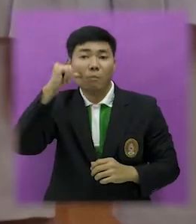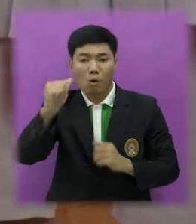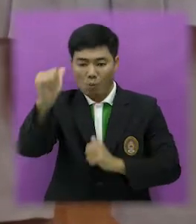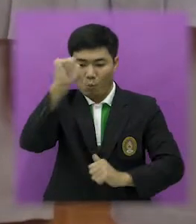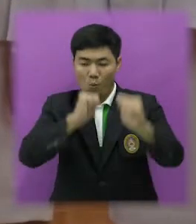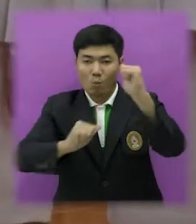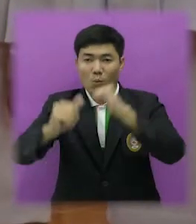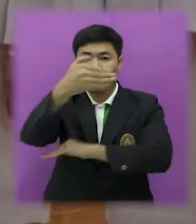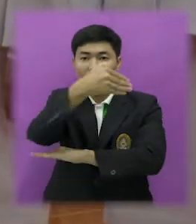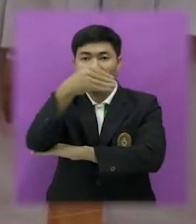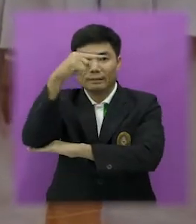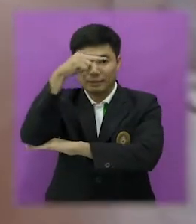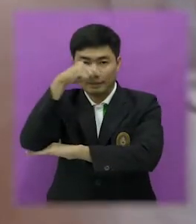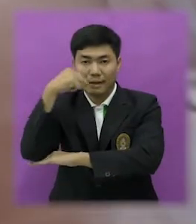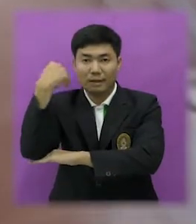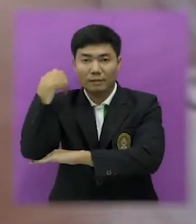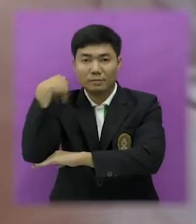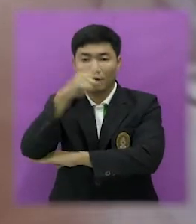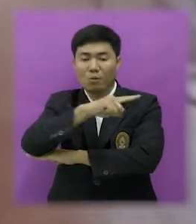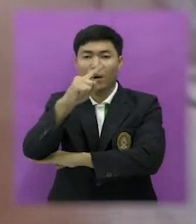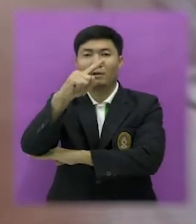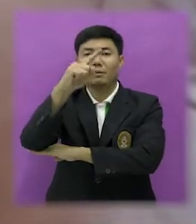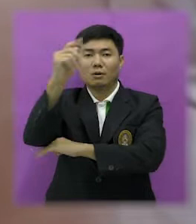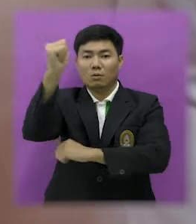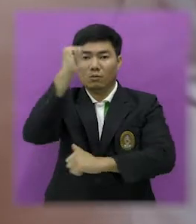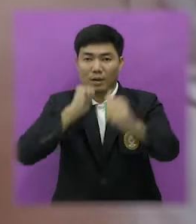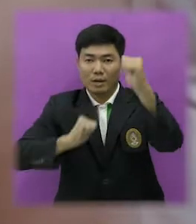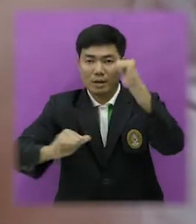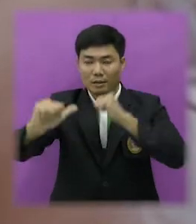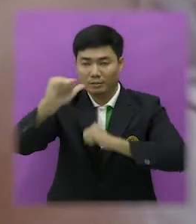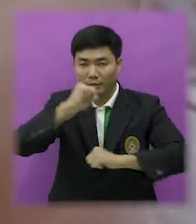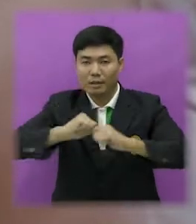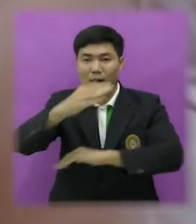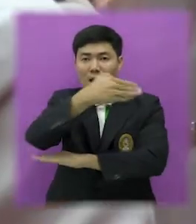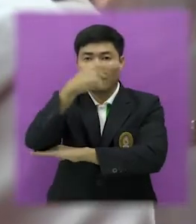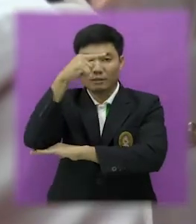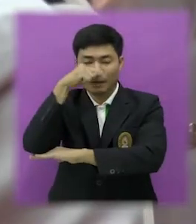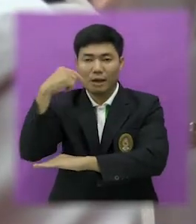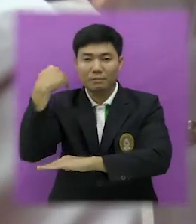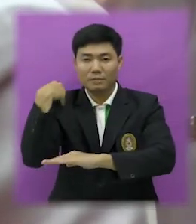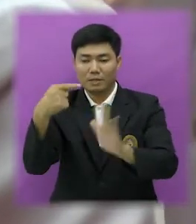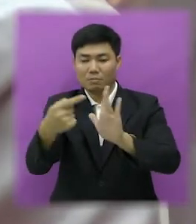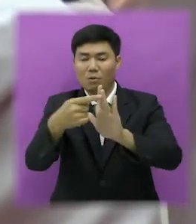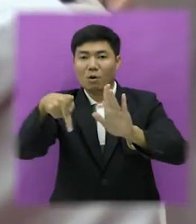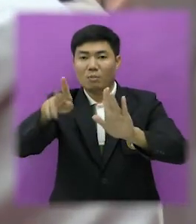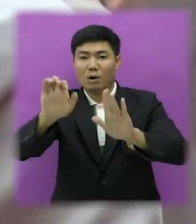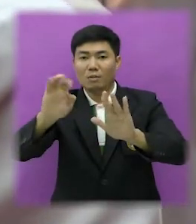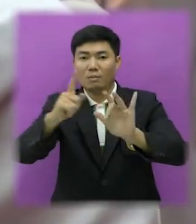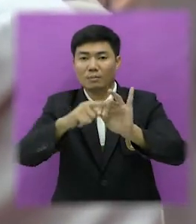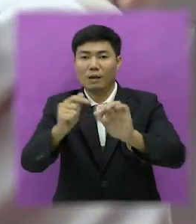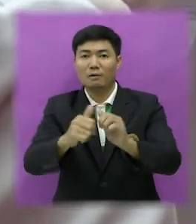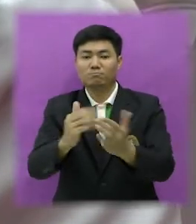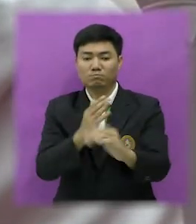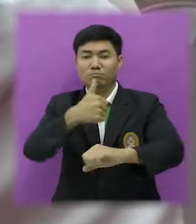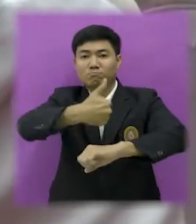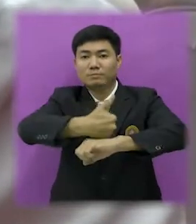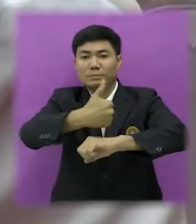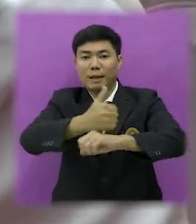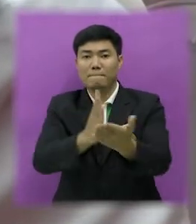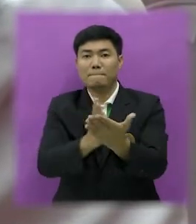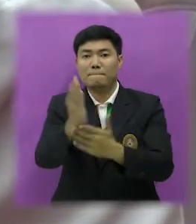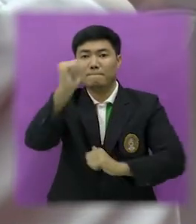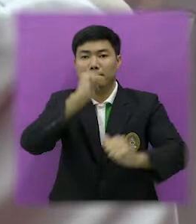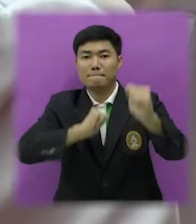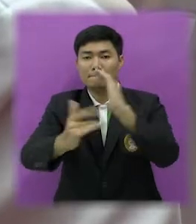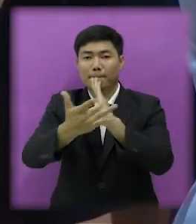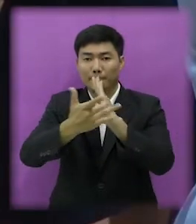วิทยาศาสตร์ไทยเนื่องในวันวิทยาศาสตร์แห่งชาติโดยมีผู้ช่วยศาสตราจารย์เพิ่มศักดิ์ยีมินคณะบดีคณะวิทยาศาสตร์